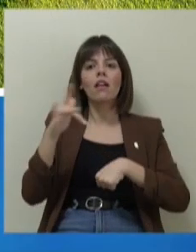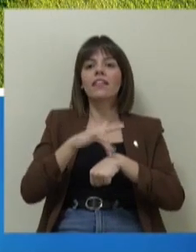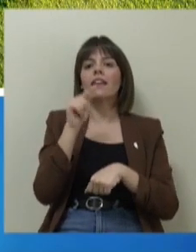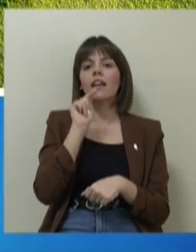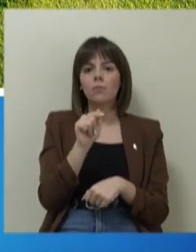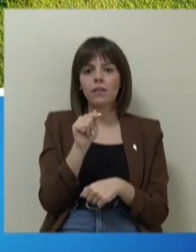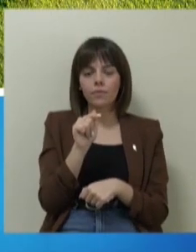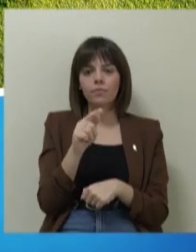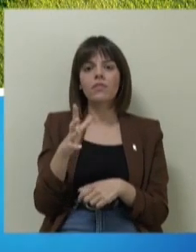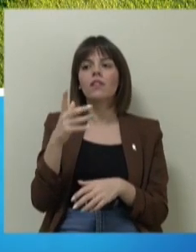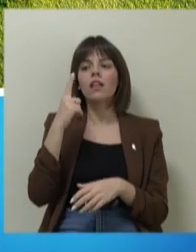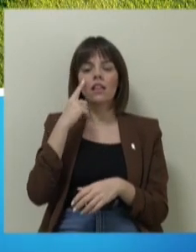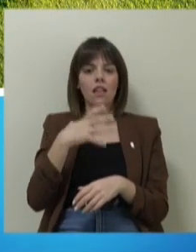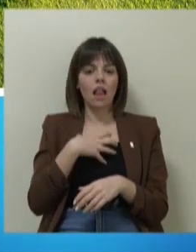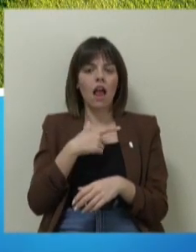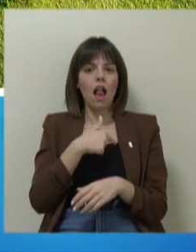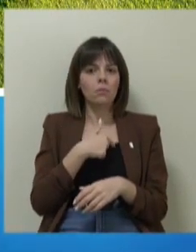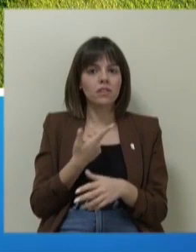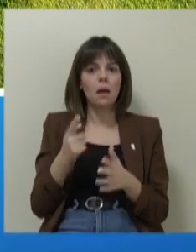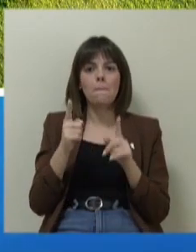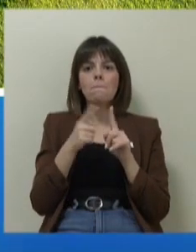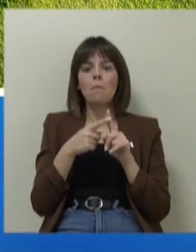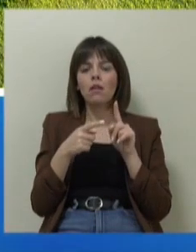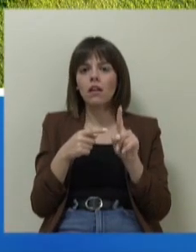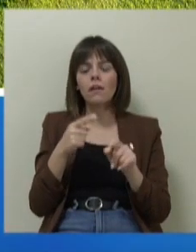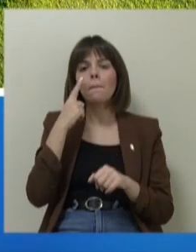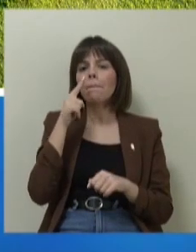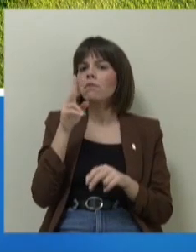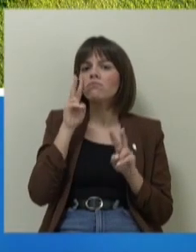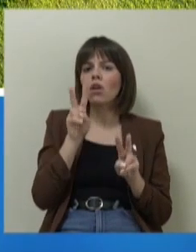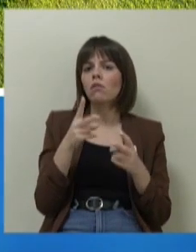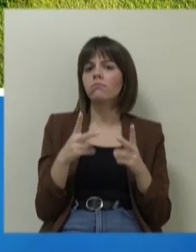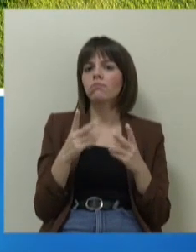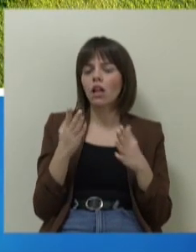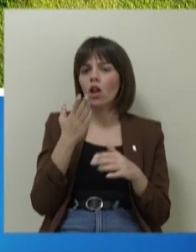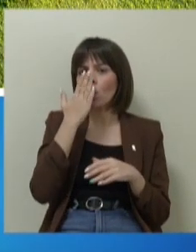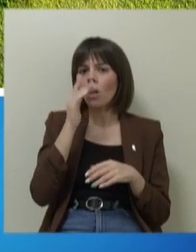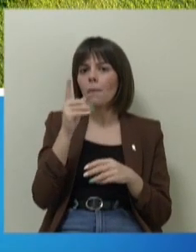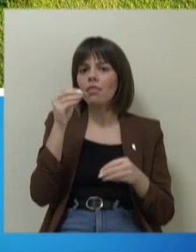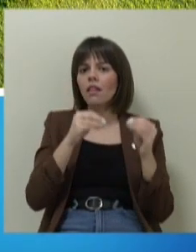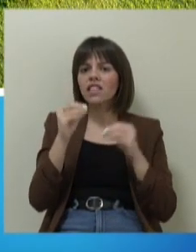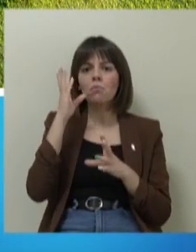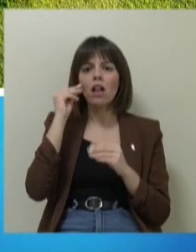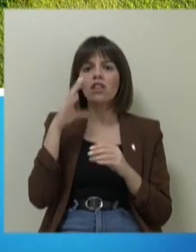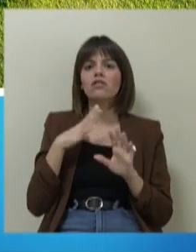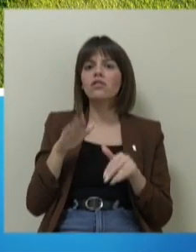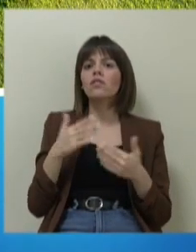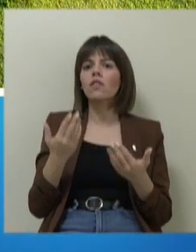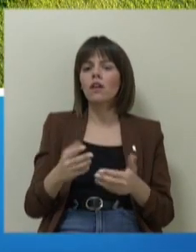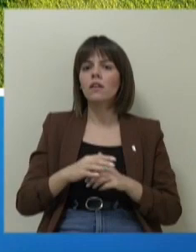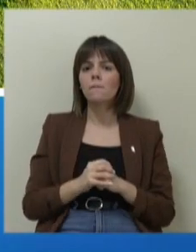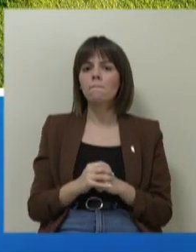görebilirsiniz. Kendi kalbinizde, parmak uçlarınızda, bedeninizde de görebilirsiniz. Doğanın bir tasarım anlayışı var. Bu öyle bir tasarım